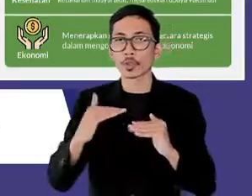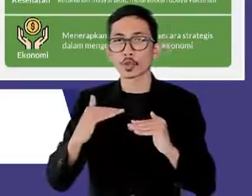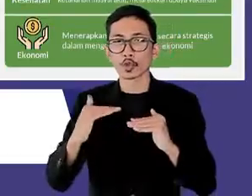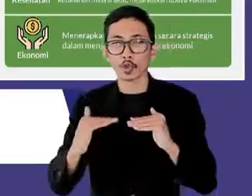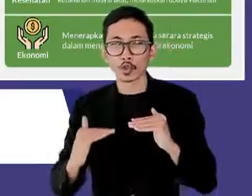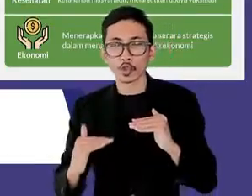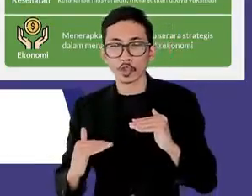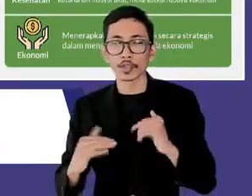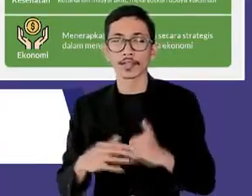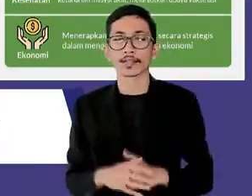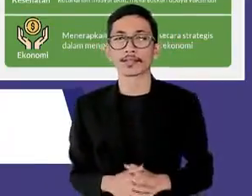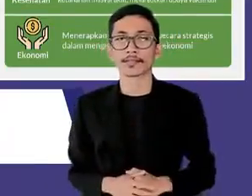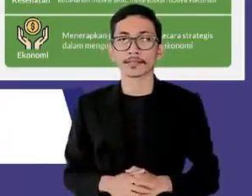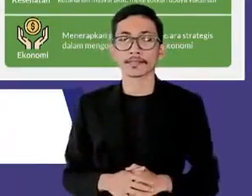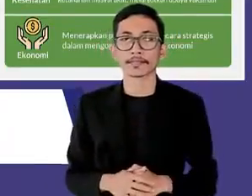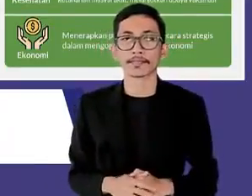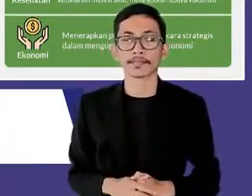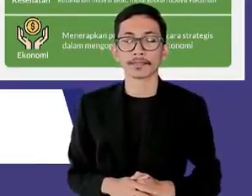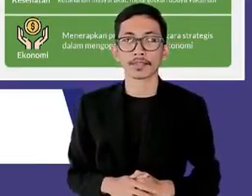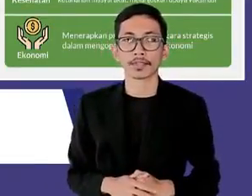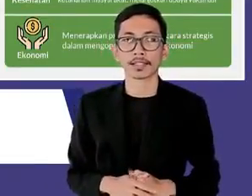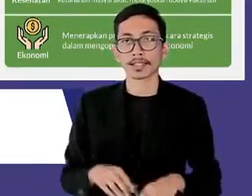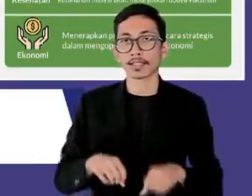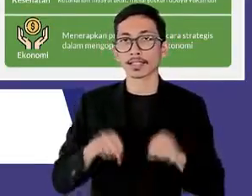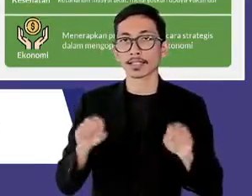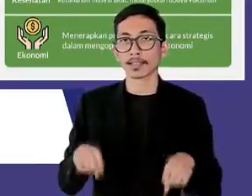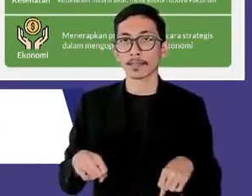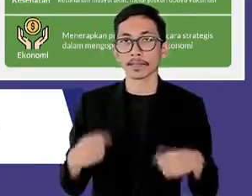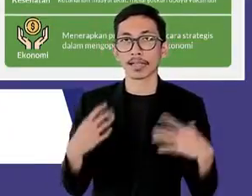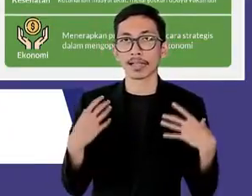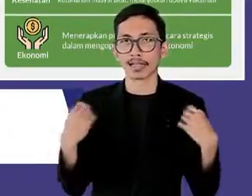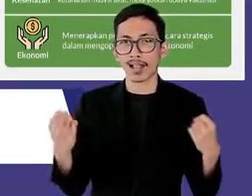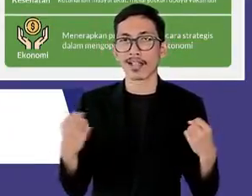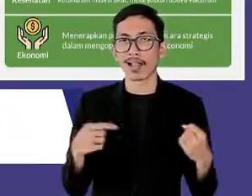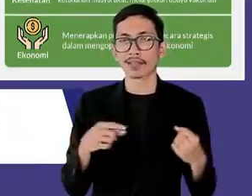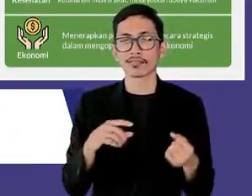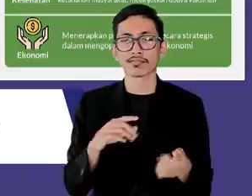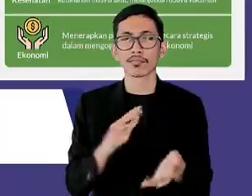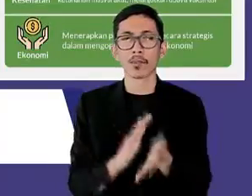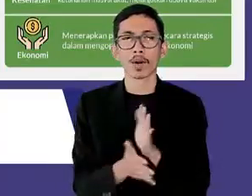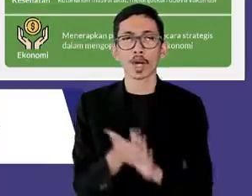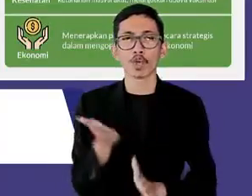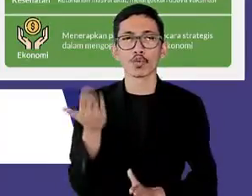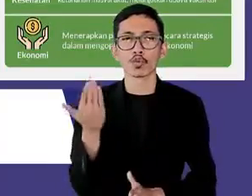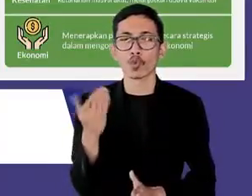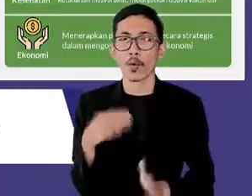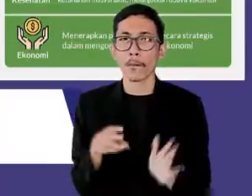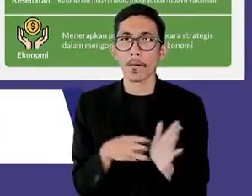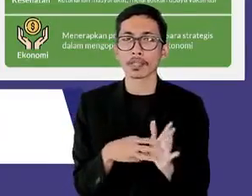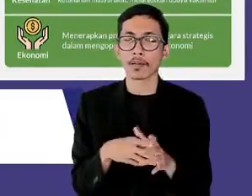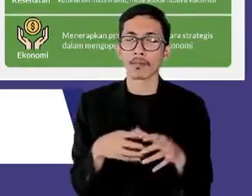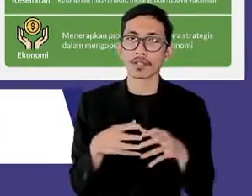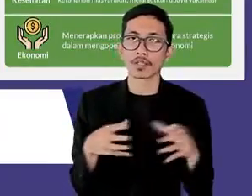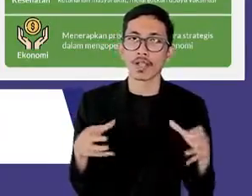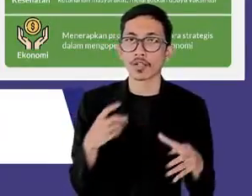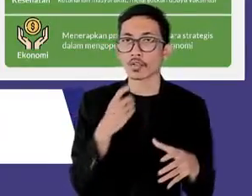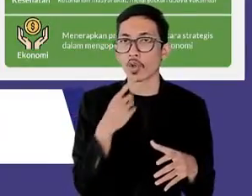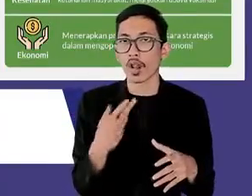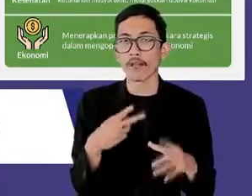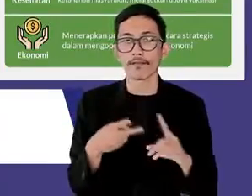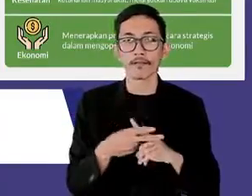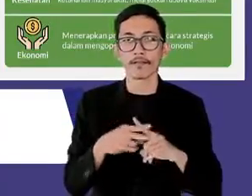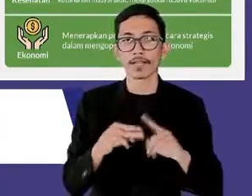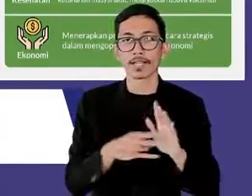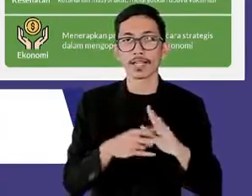evaluasi kondisi sistem kesehatan yang sempat mengalami kolaps khususnya terkait aspek finansial fasilitas